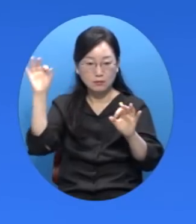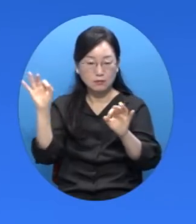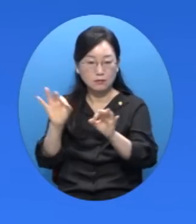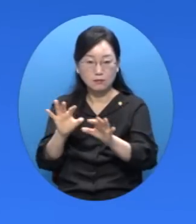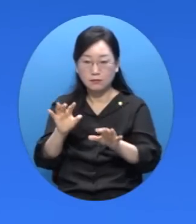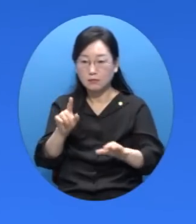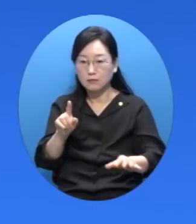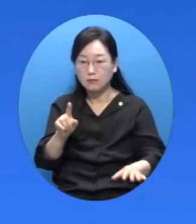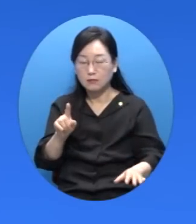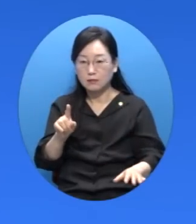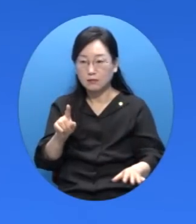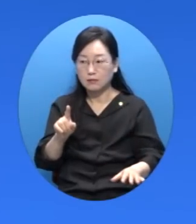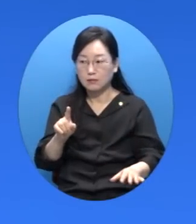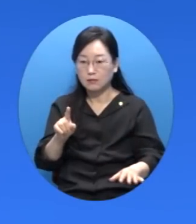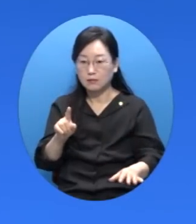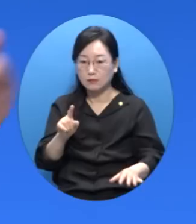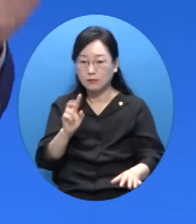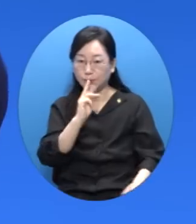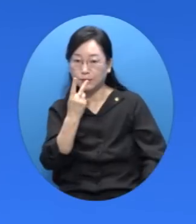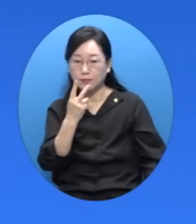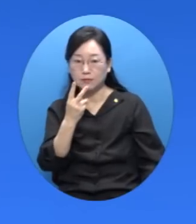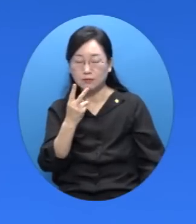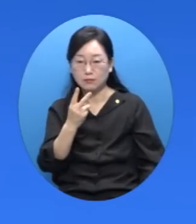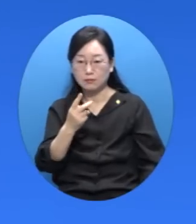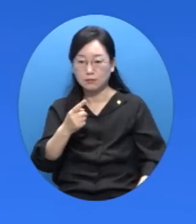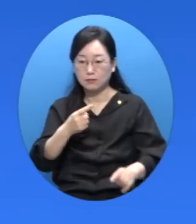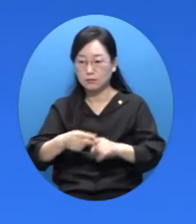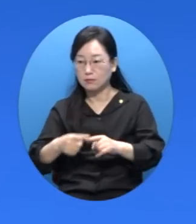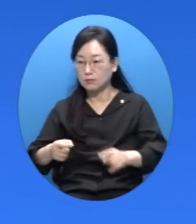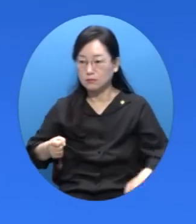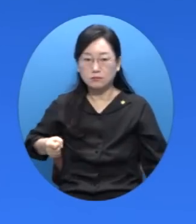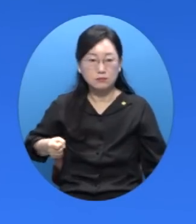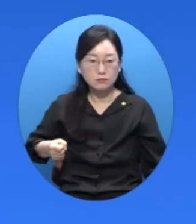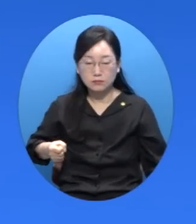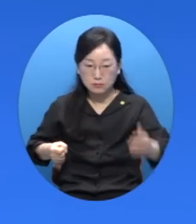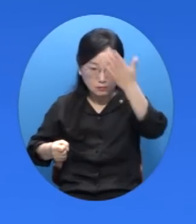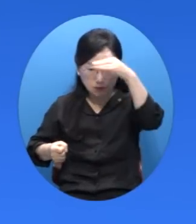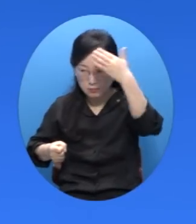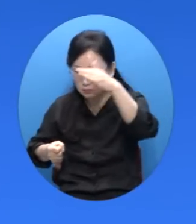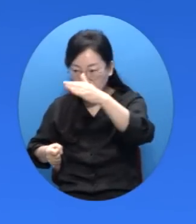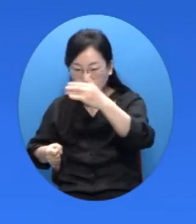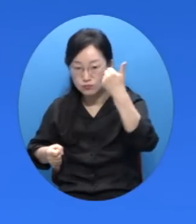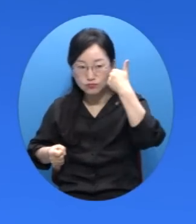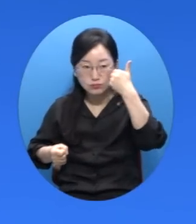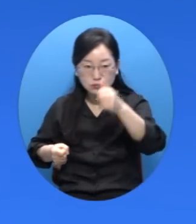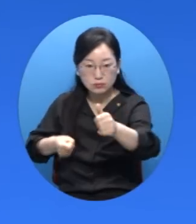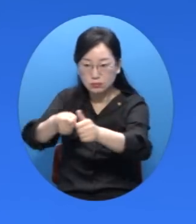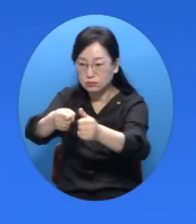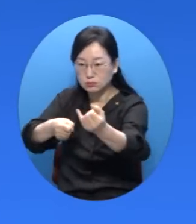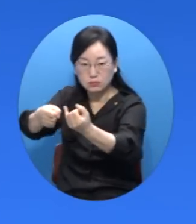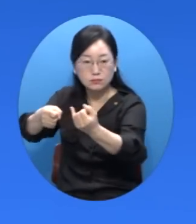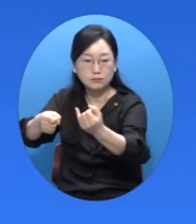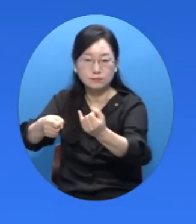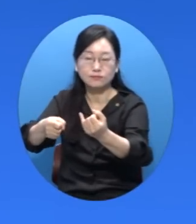태도가 돌변해서 흉기를 들고 나서 전혀 모르는 사람을 찔러 죽이기도 하고